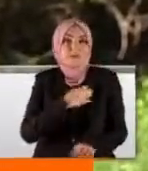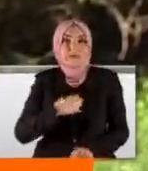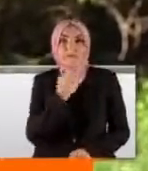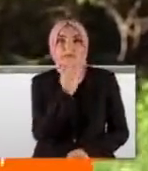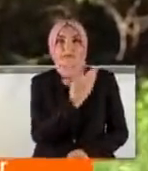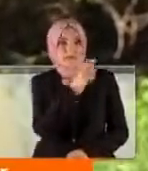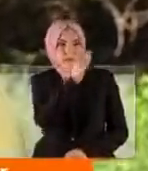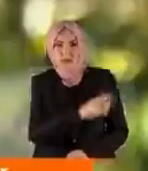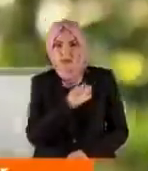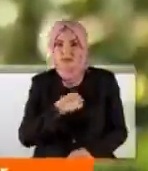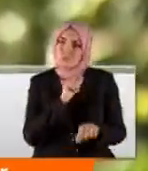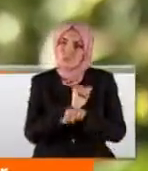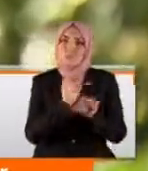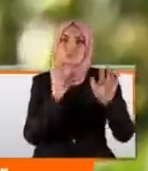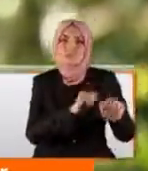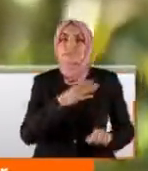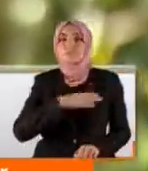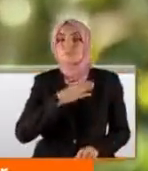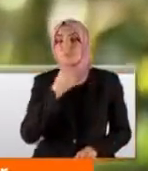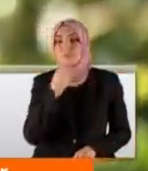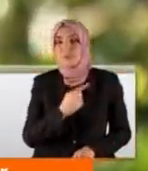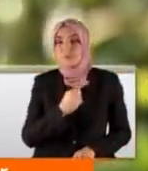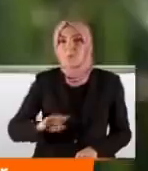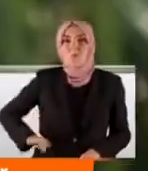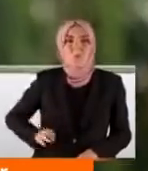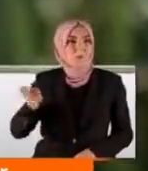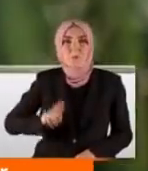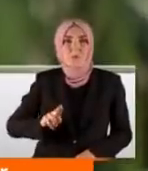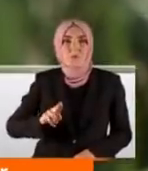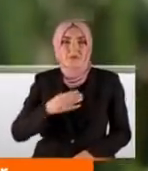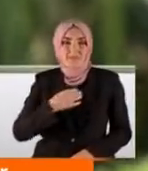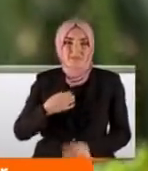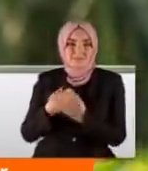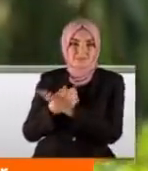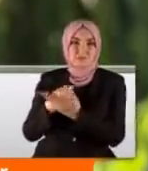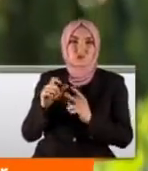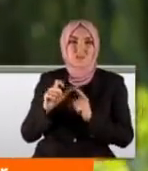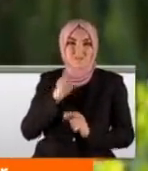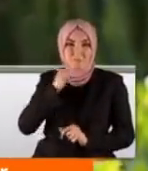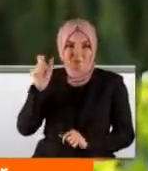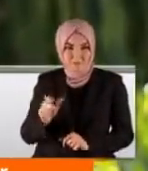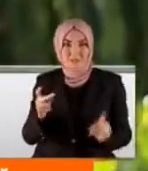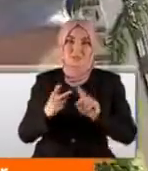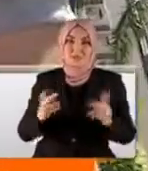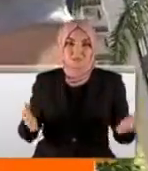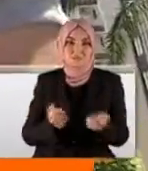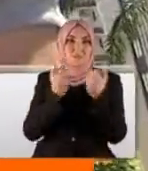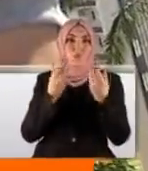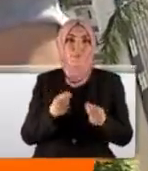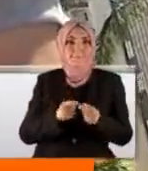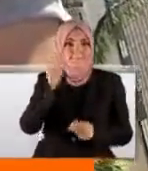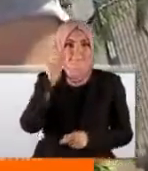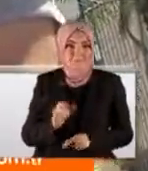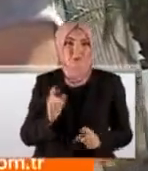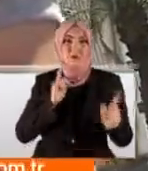annenin tutuklanmasını istiyorum. Oğlu öldürülen anne Şerife Tekcan ve ikinci kez ölümden dönen Batuhan Karanlıkoğlu'nun tek isteği